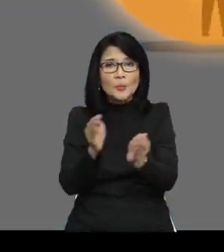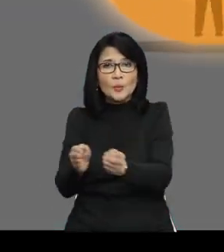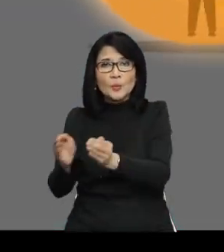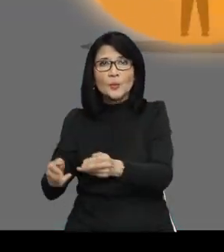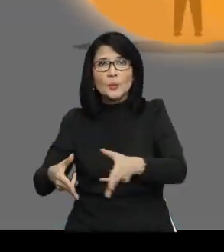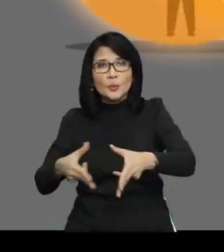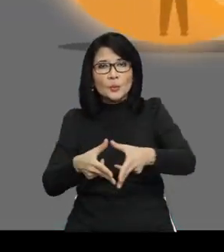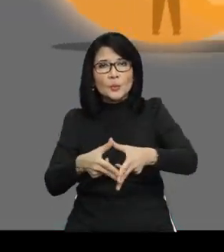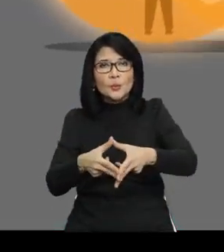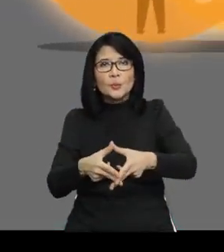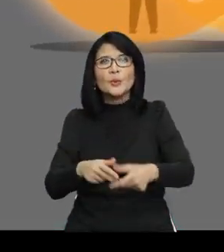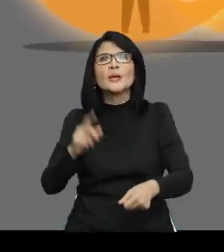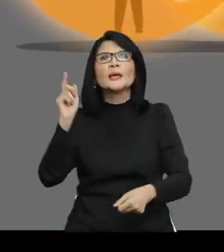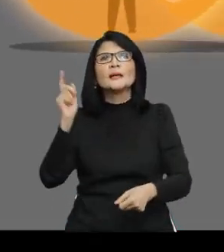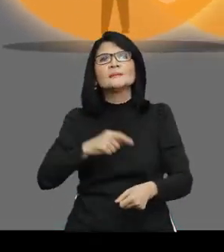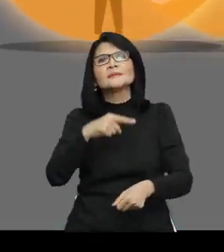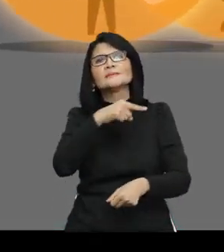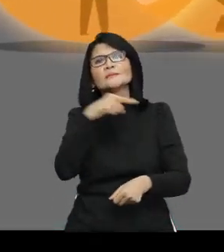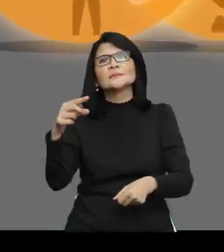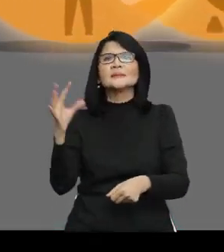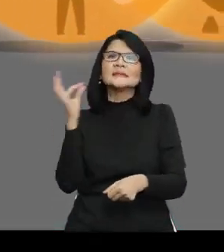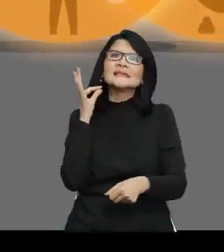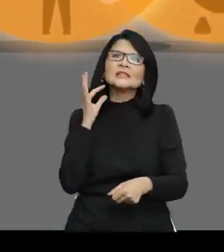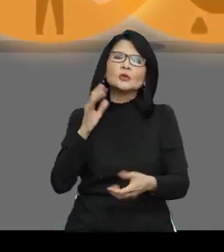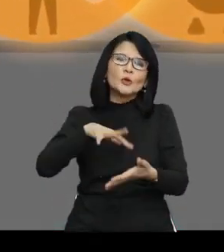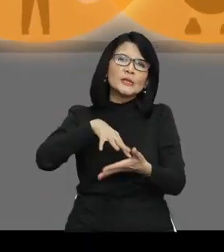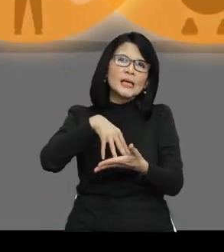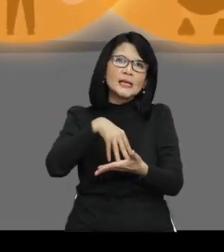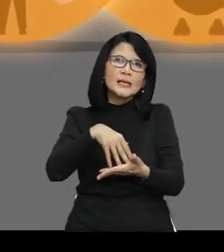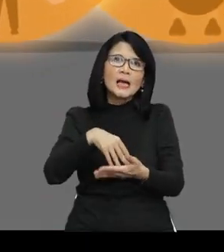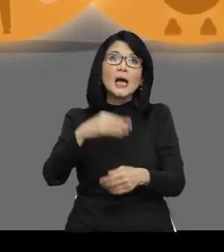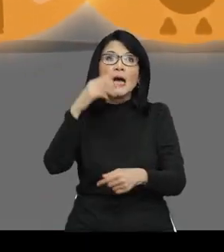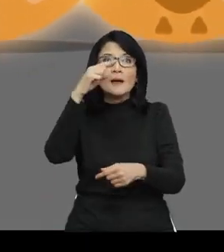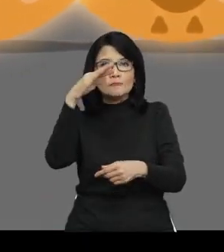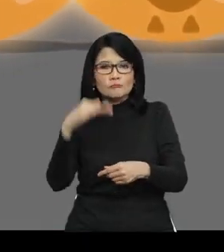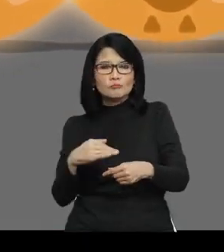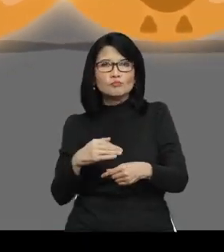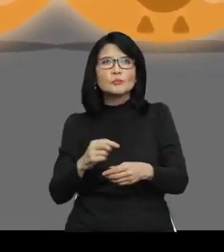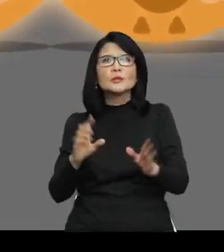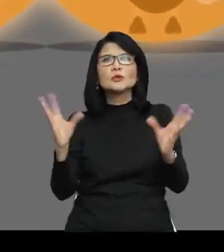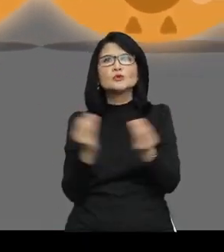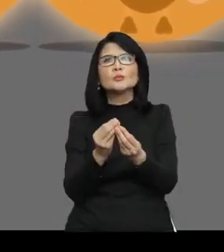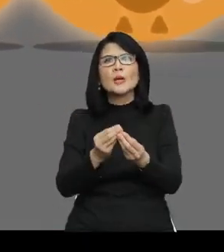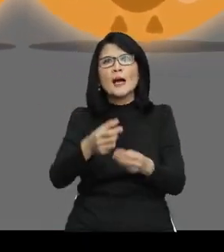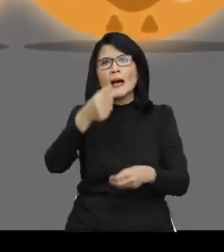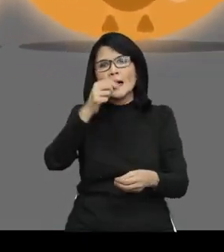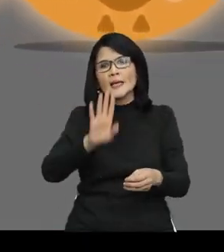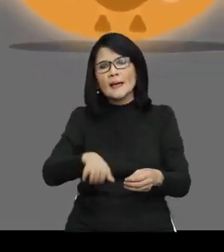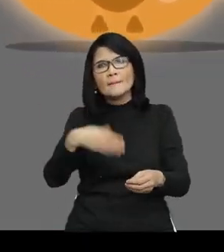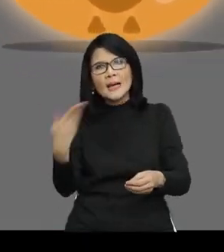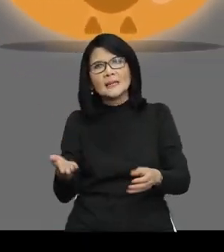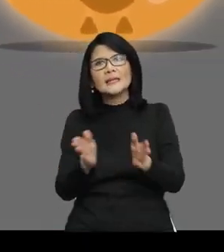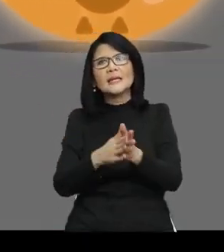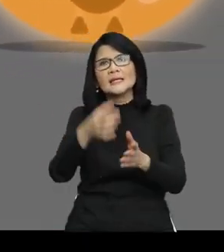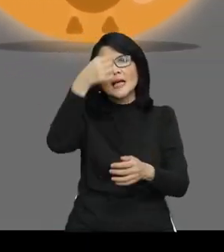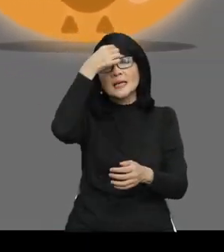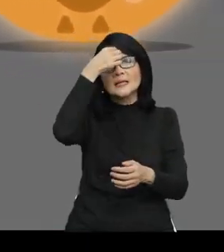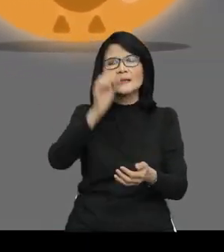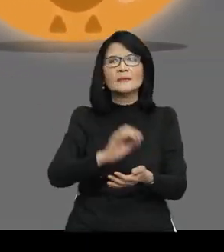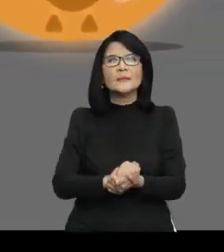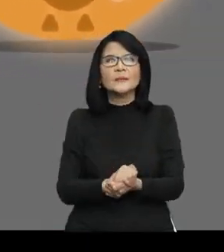kesehatan reproduksi akan mengurangi resiko kelompok rentan, menurunkan jumlah kematian dan kesakitan bagi mereka yang